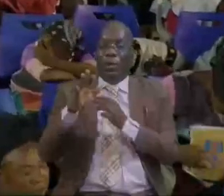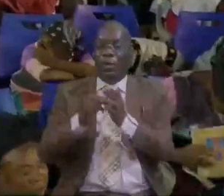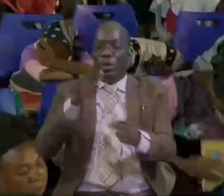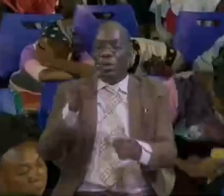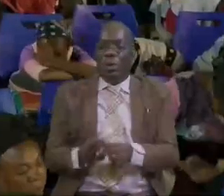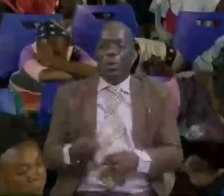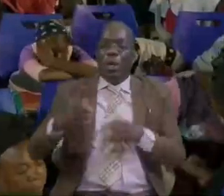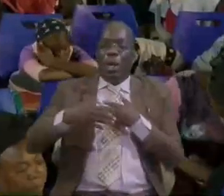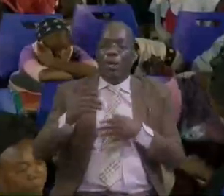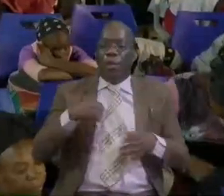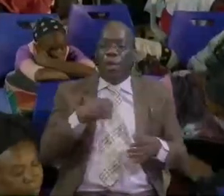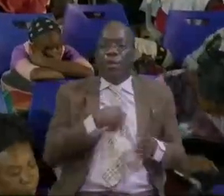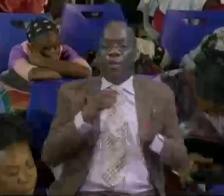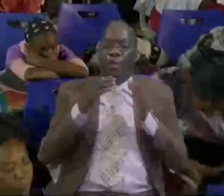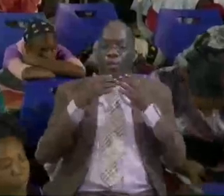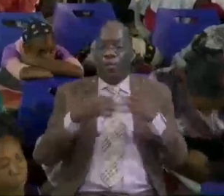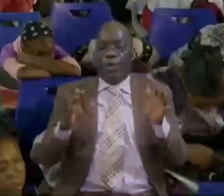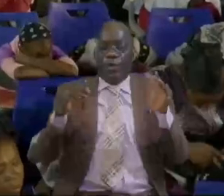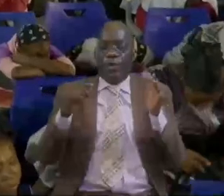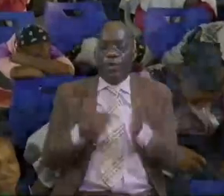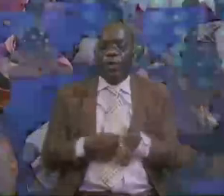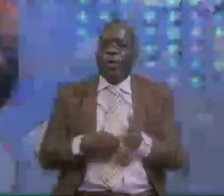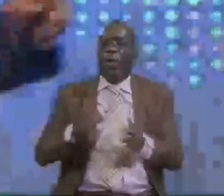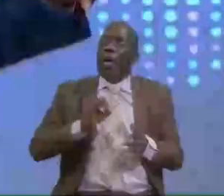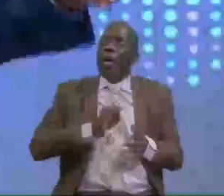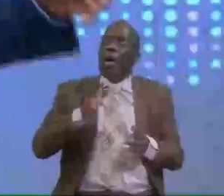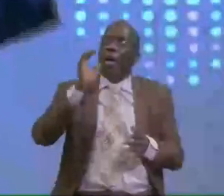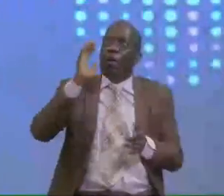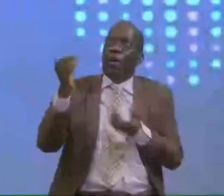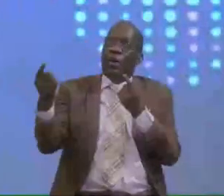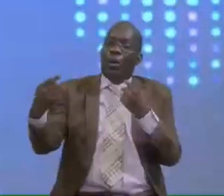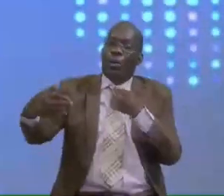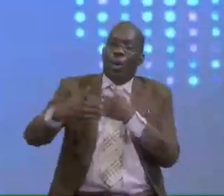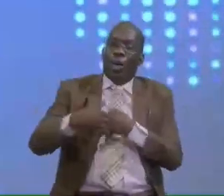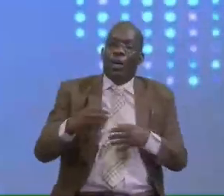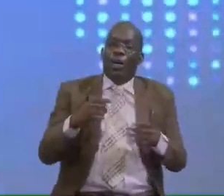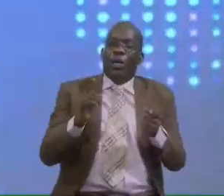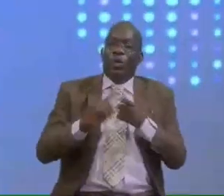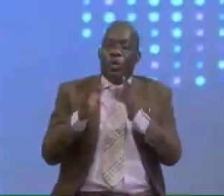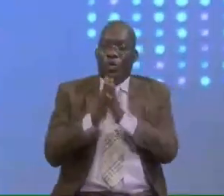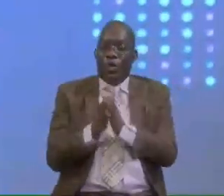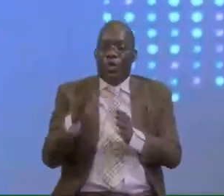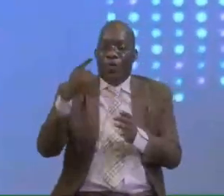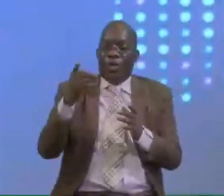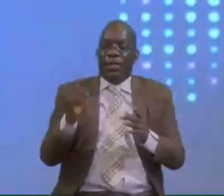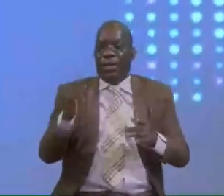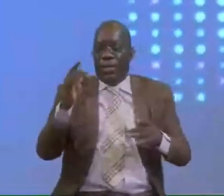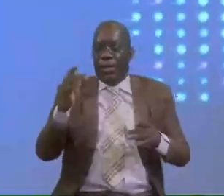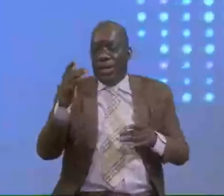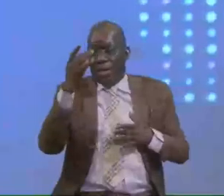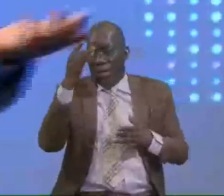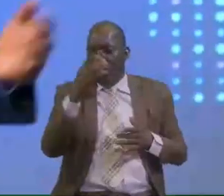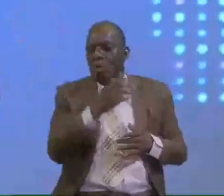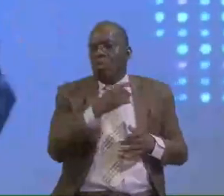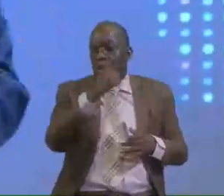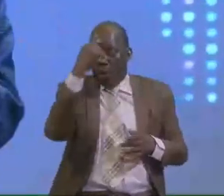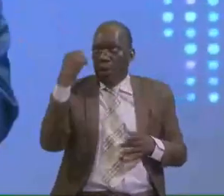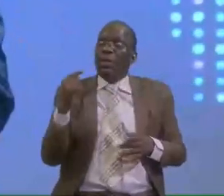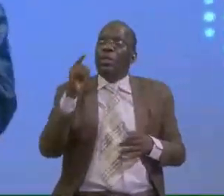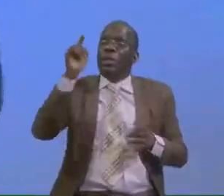prié ceci, je reviendrai pour prier pour les malades, parce qu'il intercède également pour les